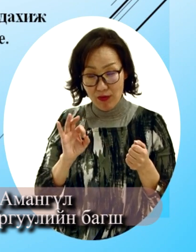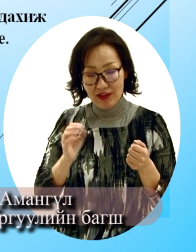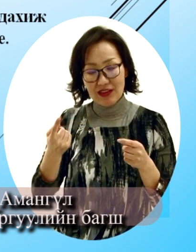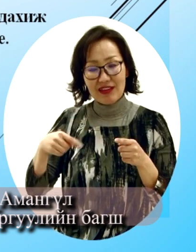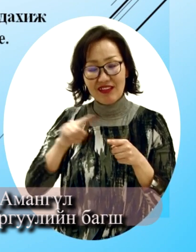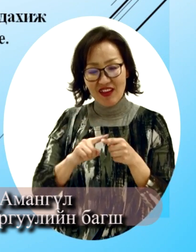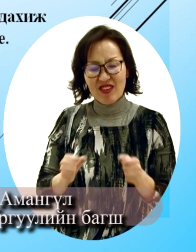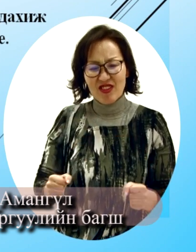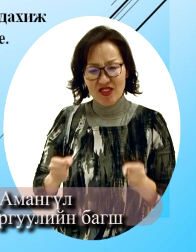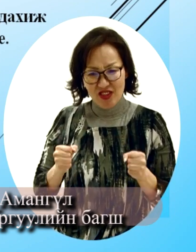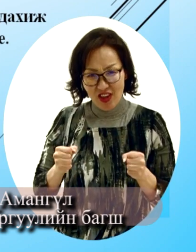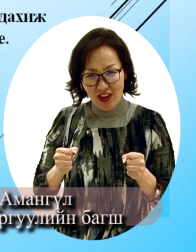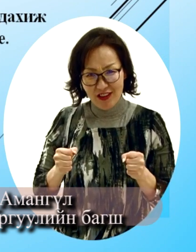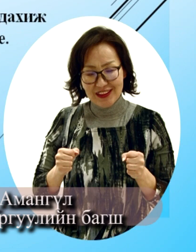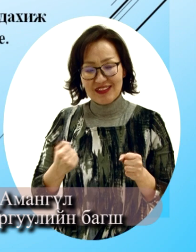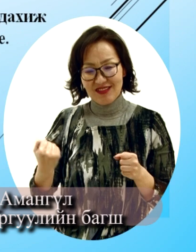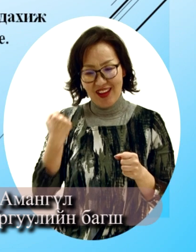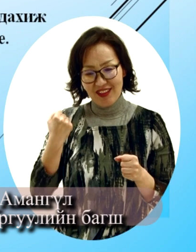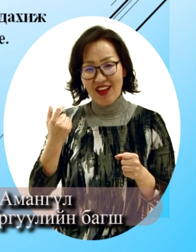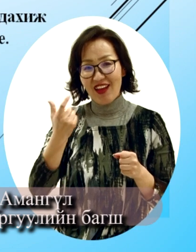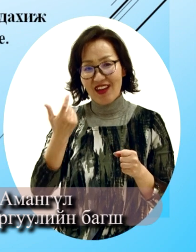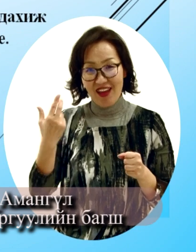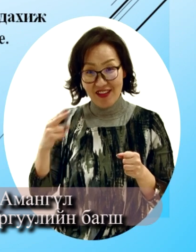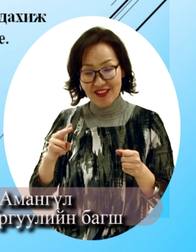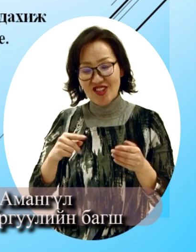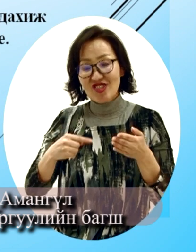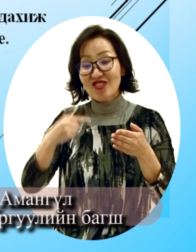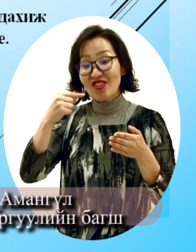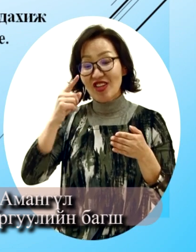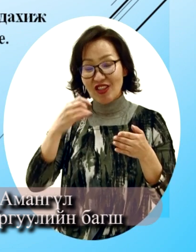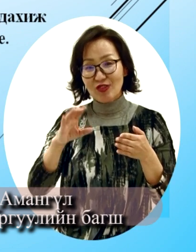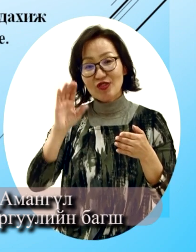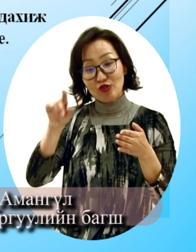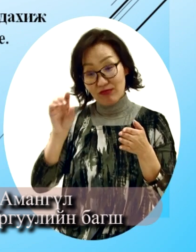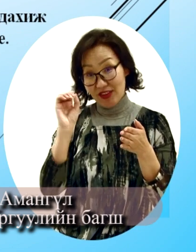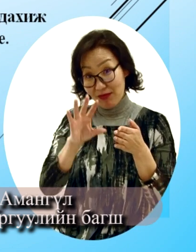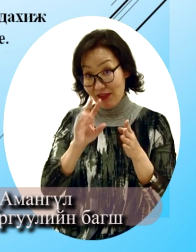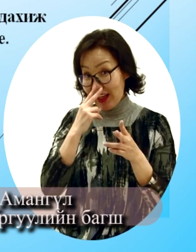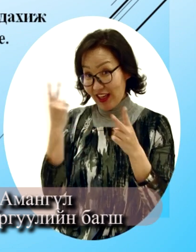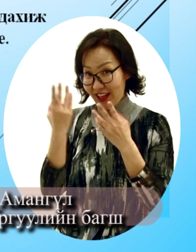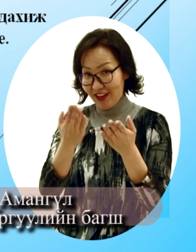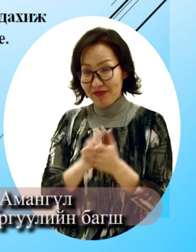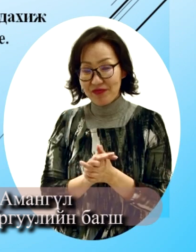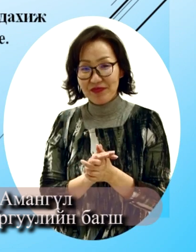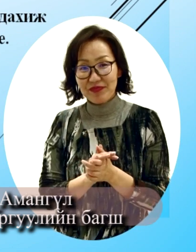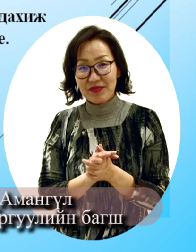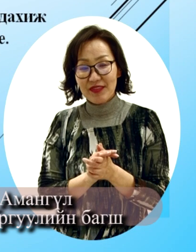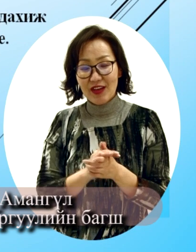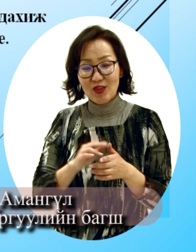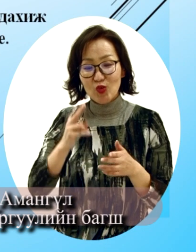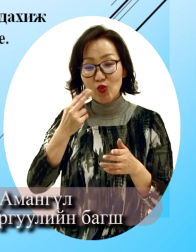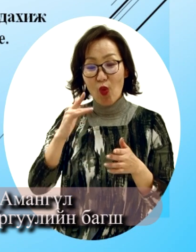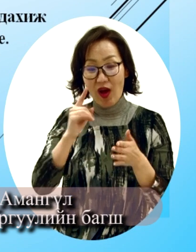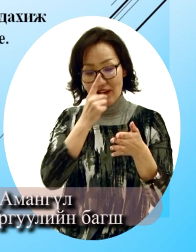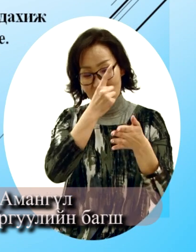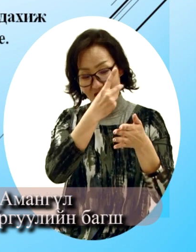қараған меңзер қоясың. Немесе ретін жазып дұрыс жауабының әрпін тура қоюға болады.